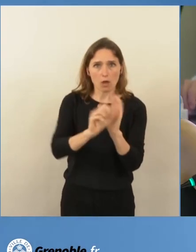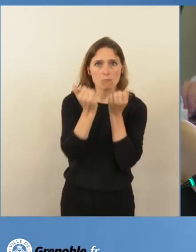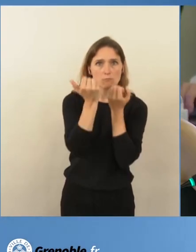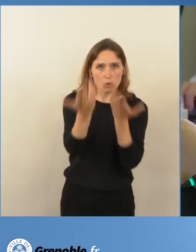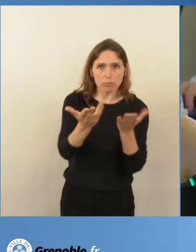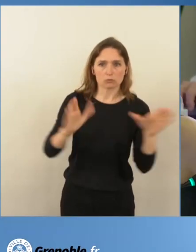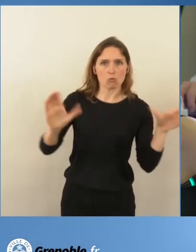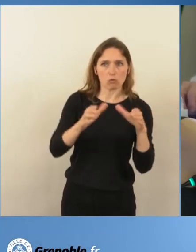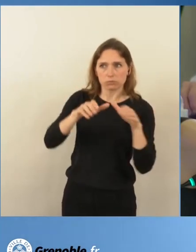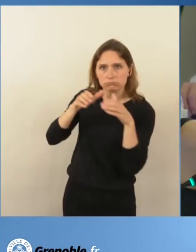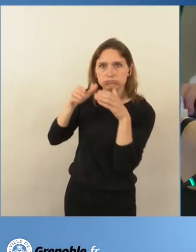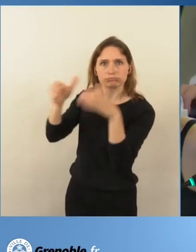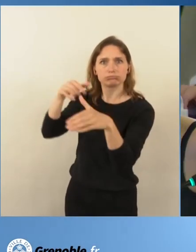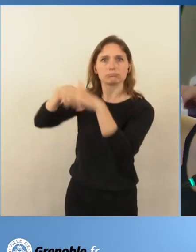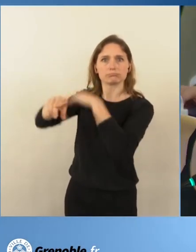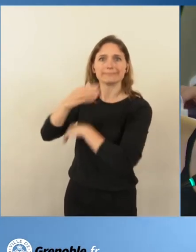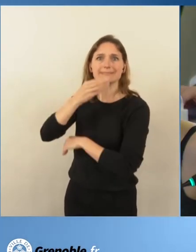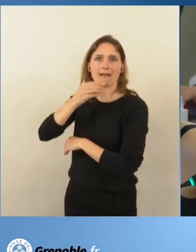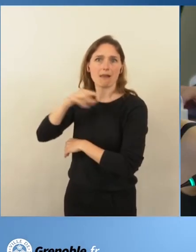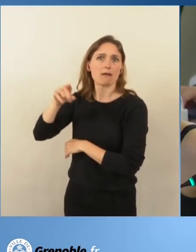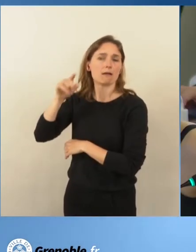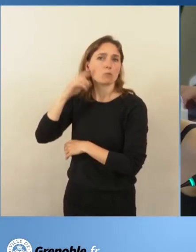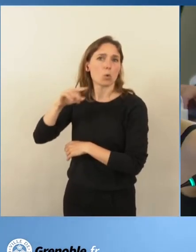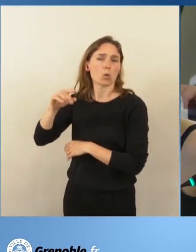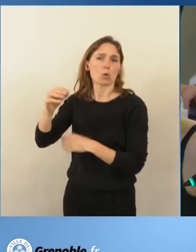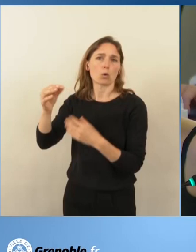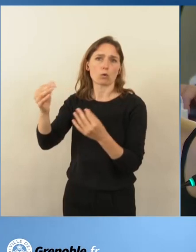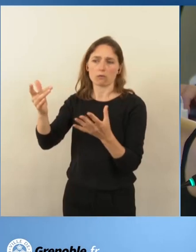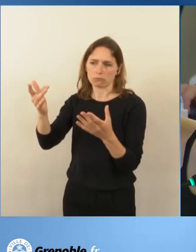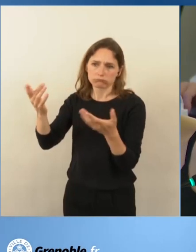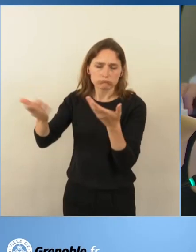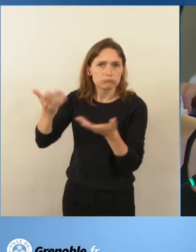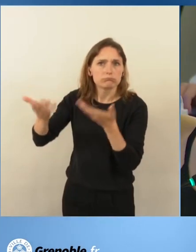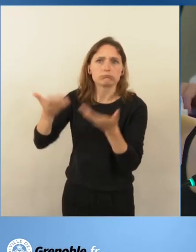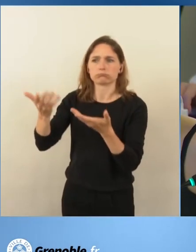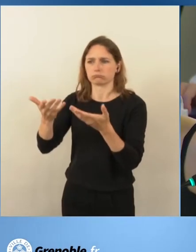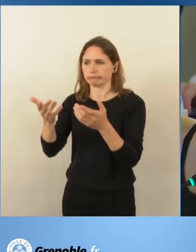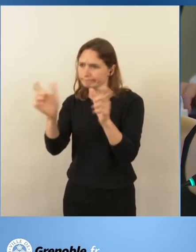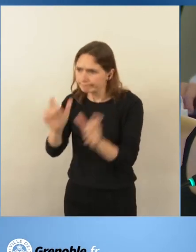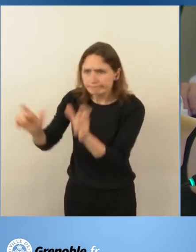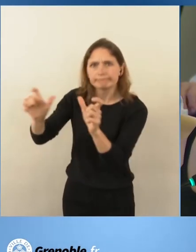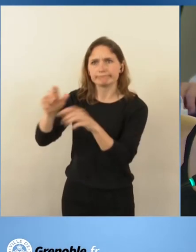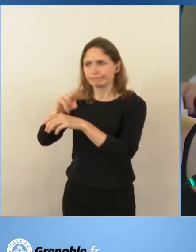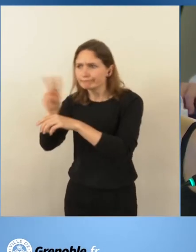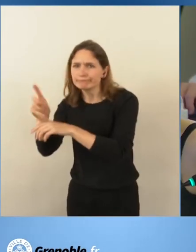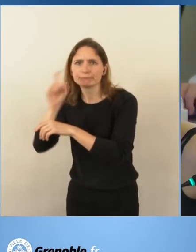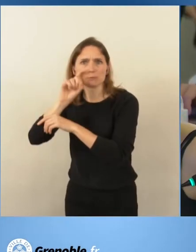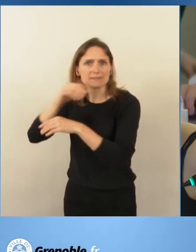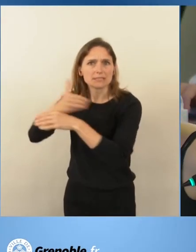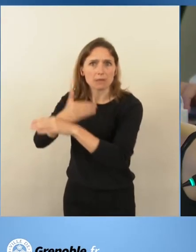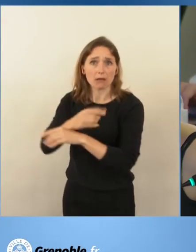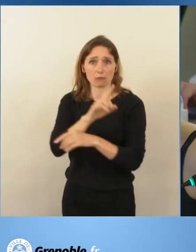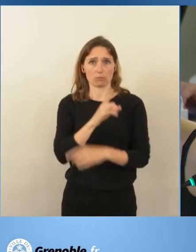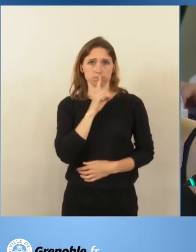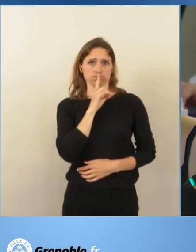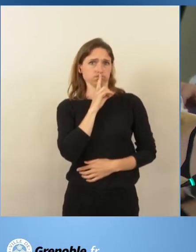aille en Israël pour pour faire un petit peu l'état des choses et je vois que vous n'y répondez pas je pense